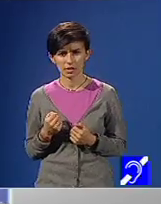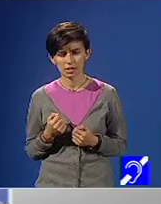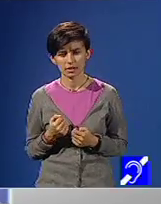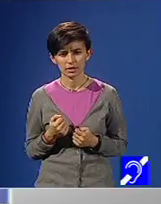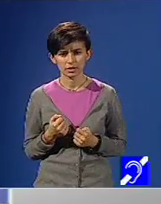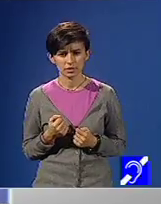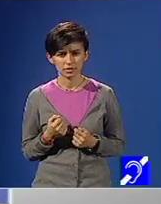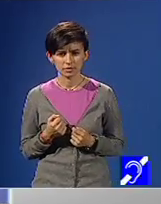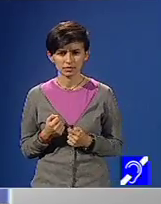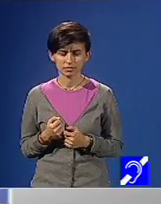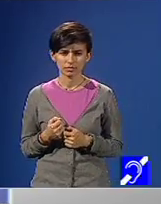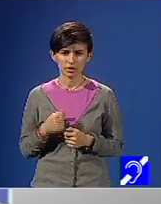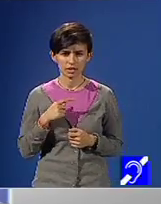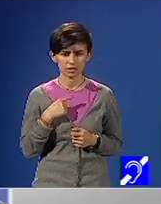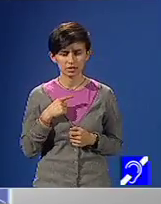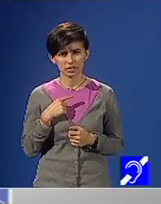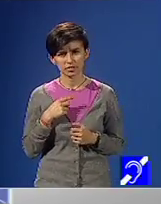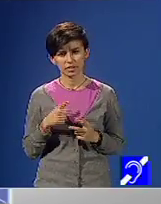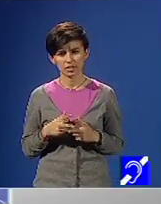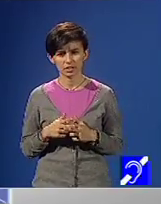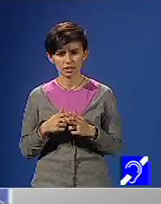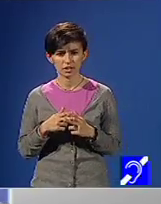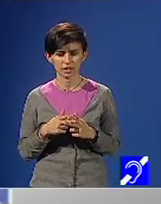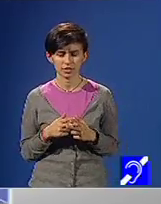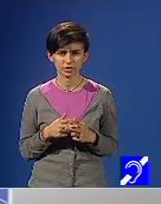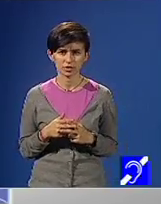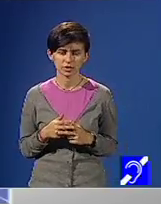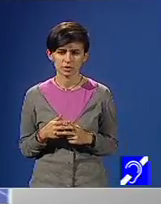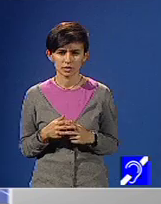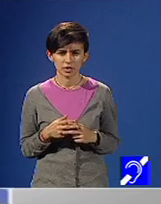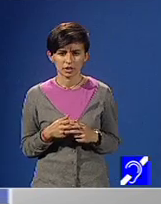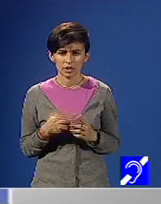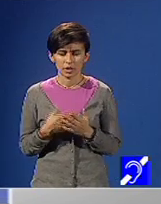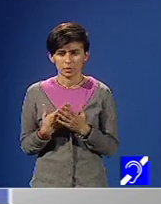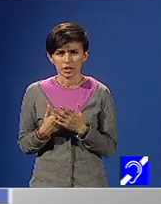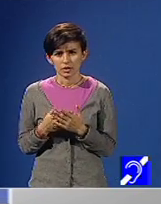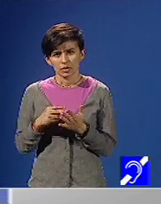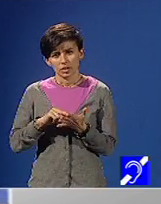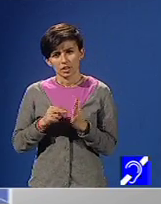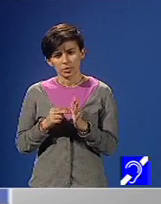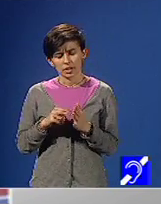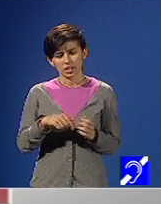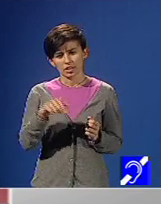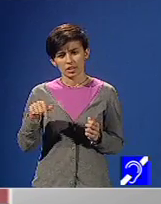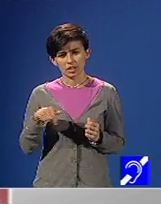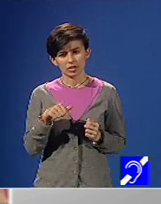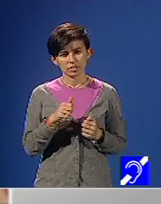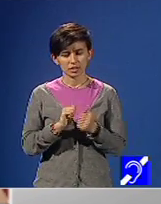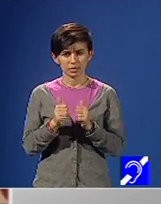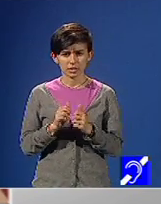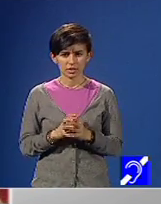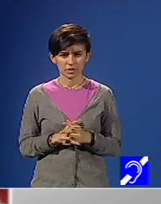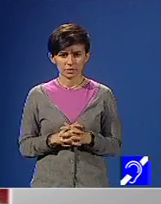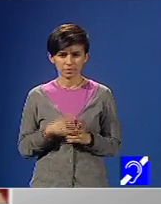strângă sau o să ne ajute în vederea pregătirii noastre sportive.